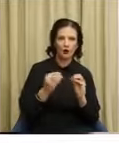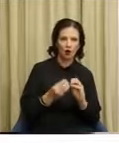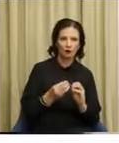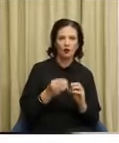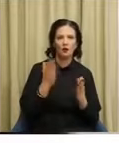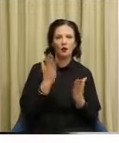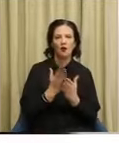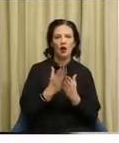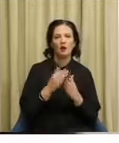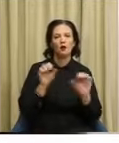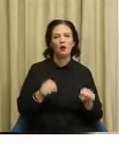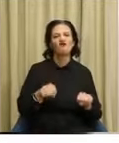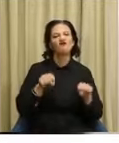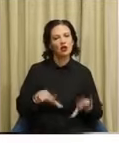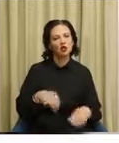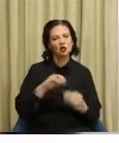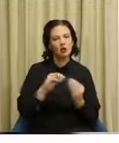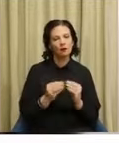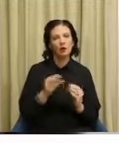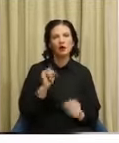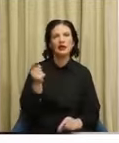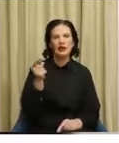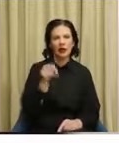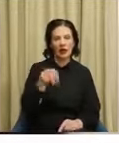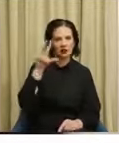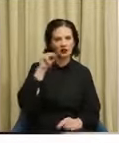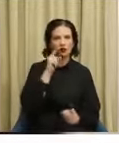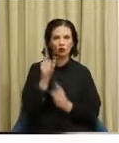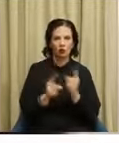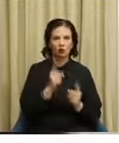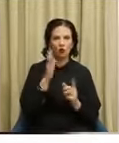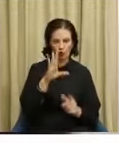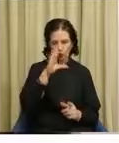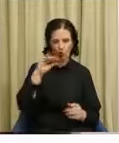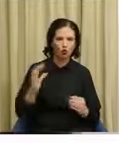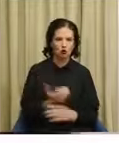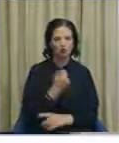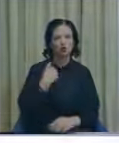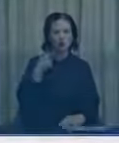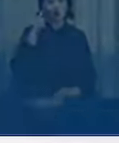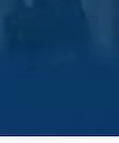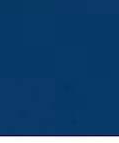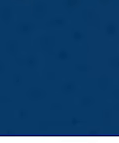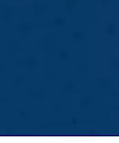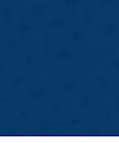маємо можливість вирішити проблеми. І саме така цифрова трансформація буде успішною, я думаю.